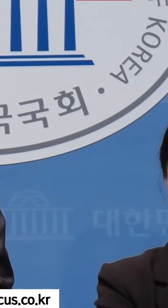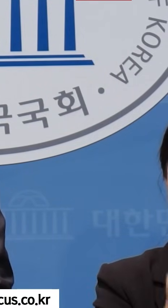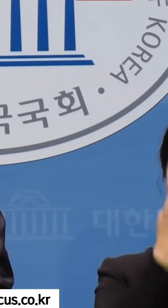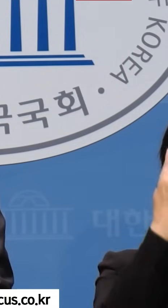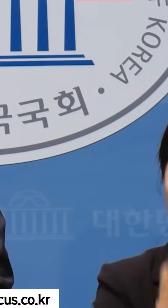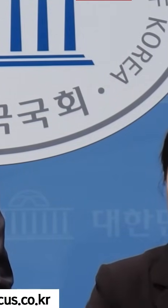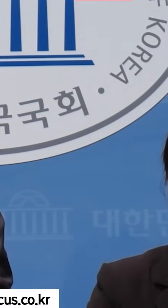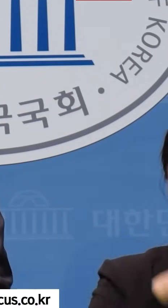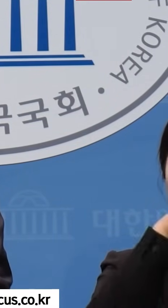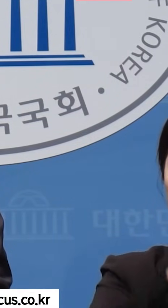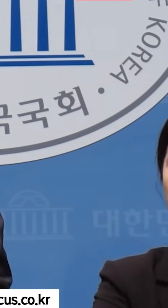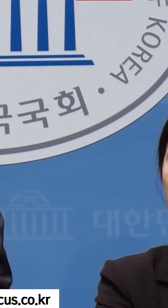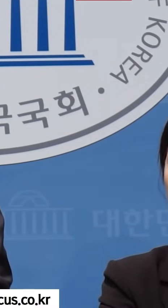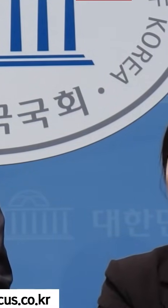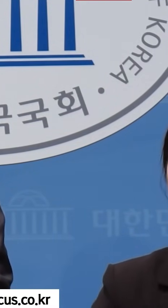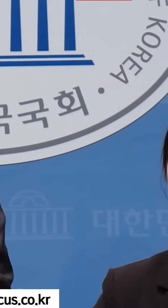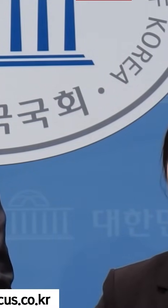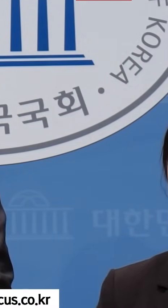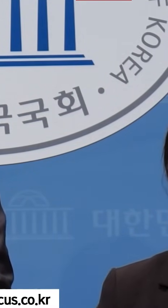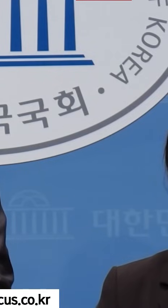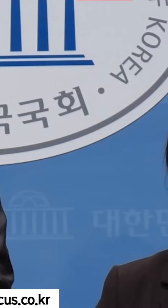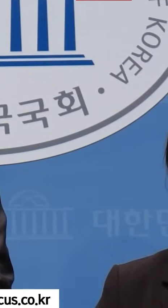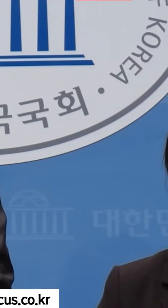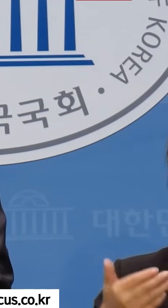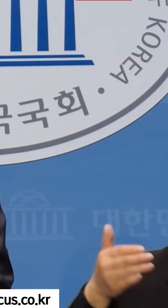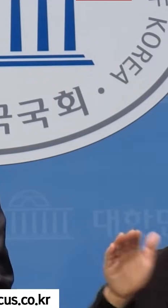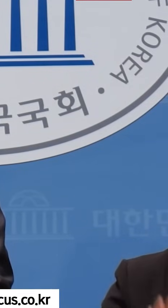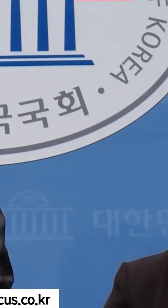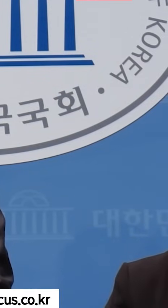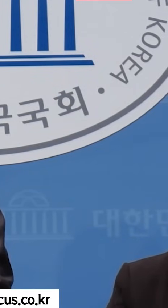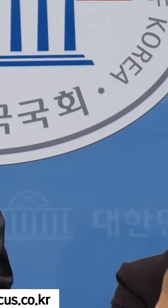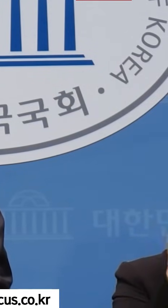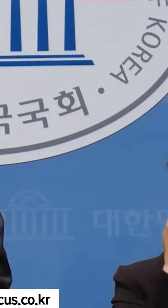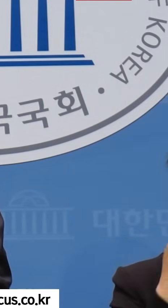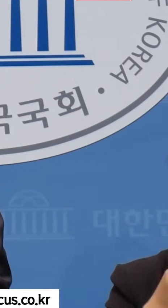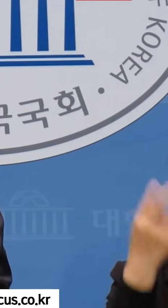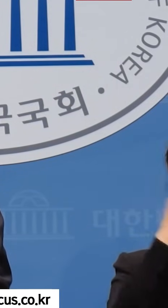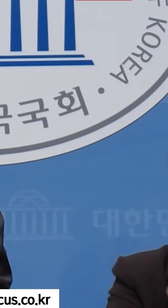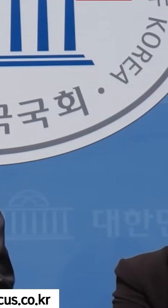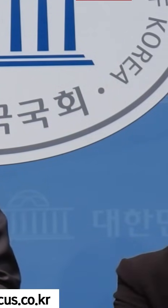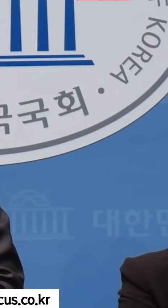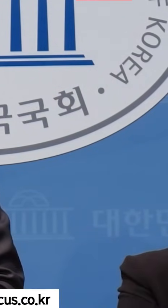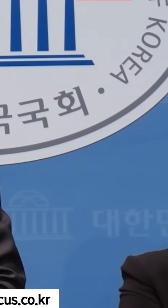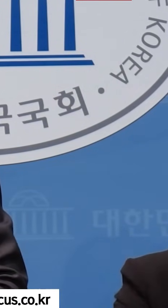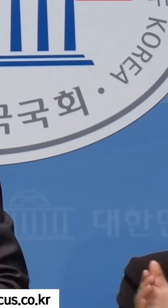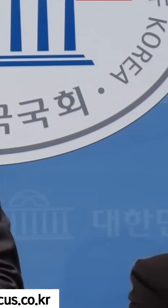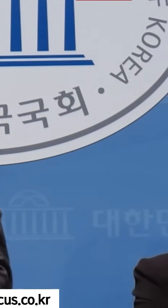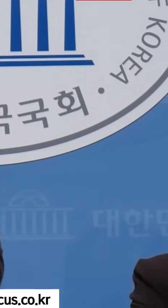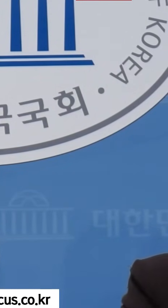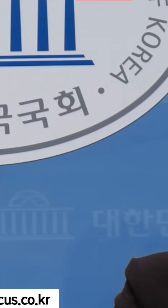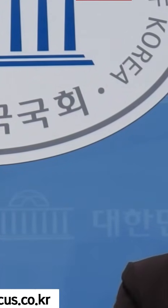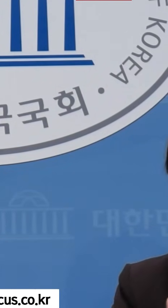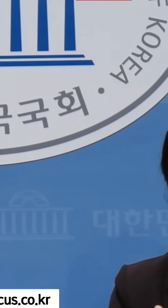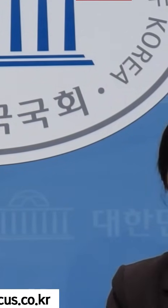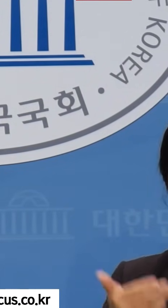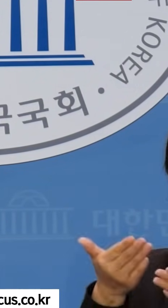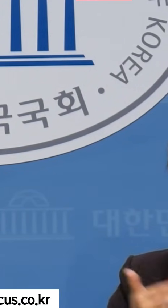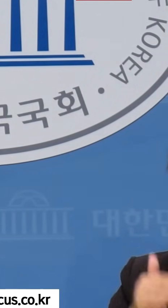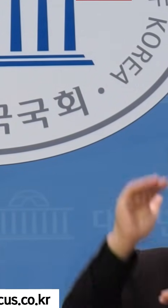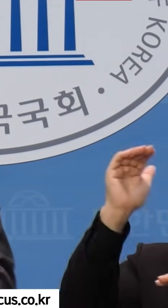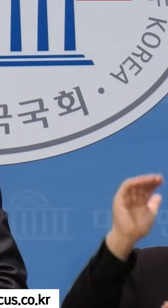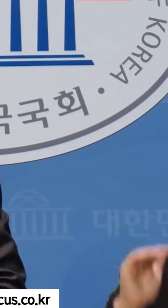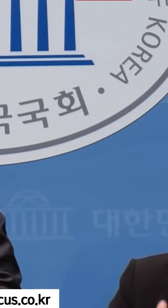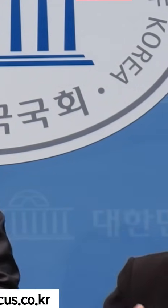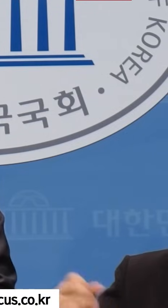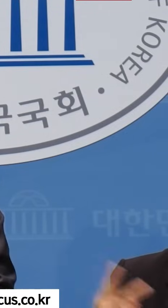청주여자교도소에 수감 중이다. 하지만 구속 수사 때부터 재판을 받는 과정